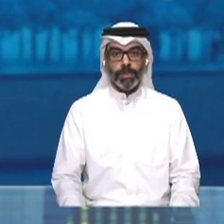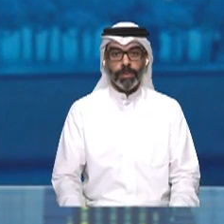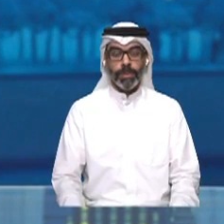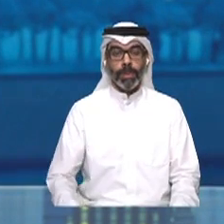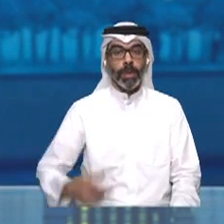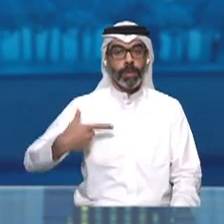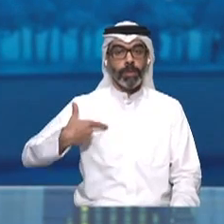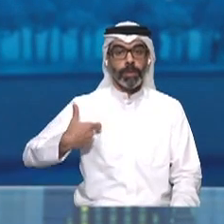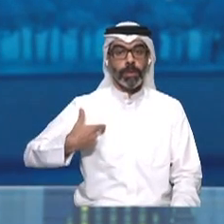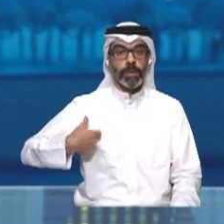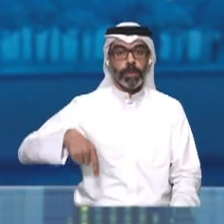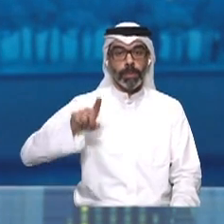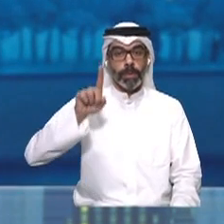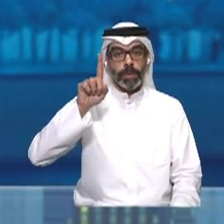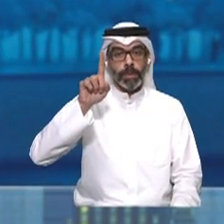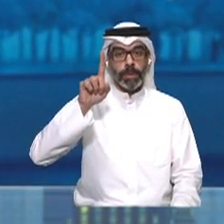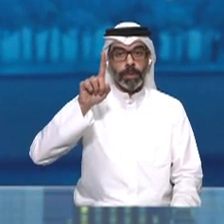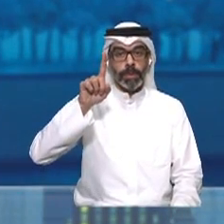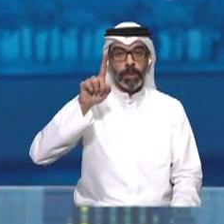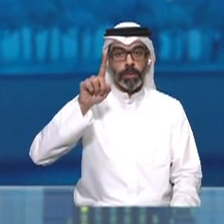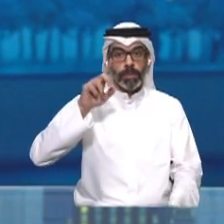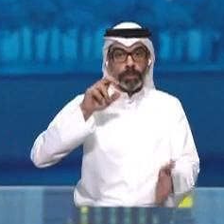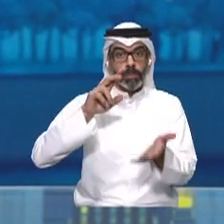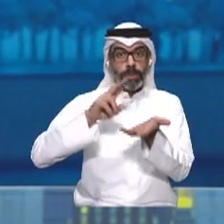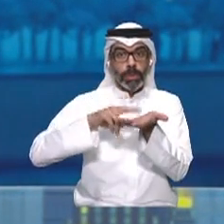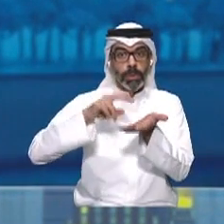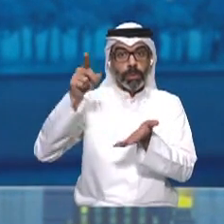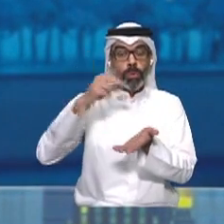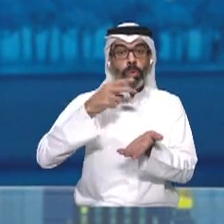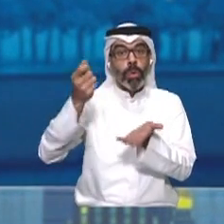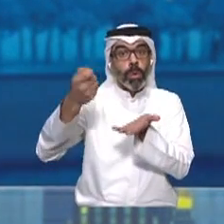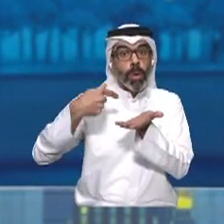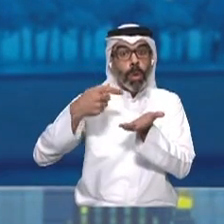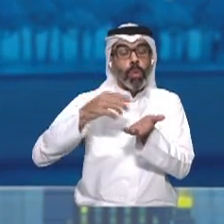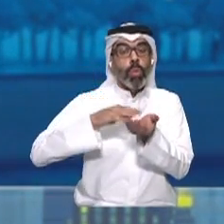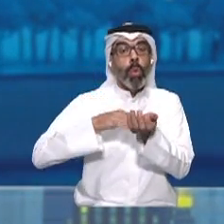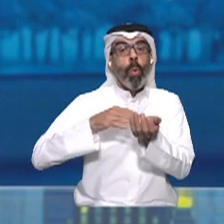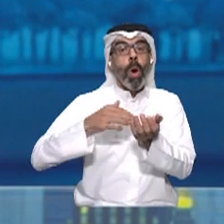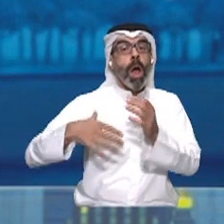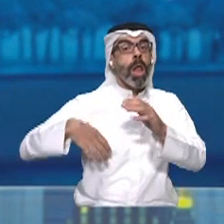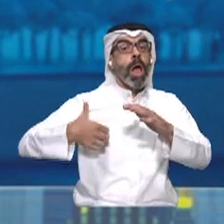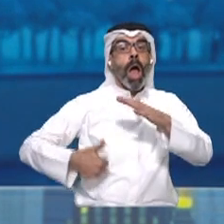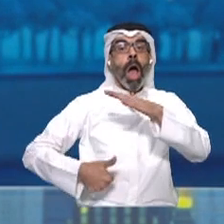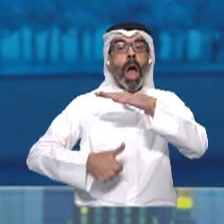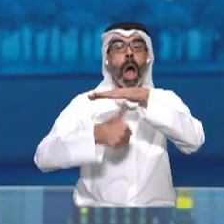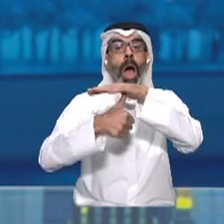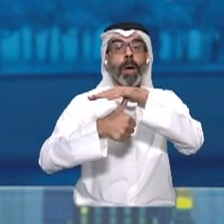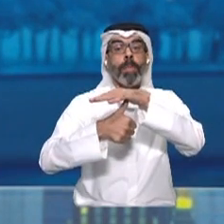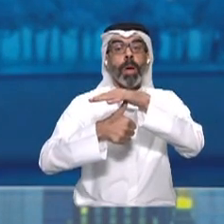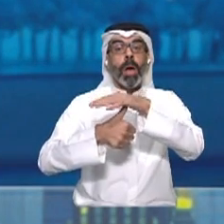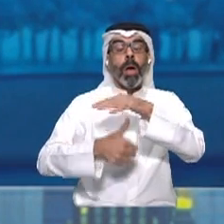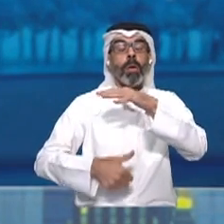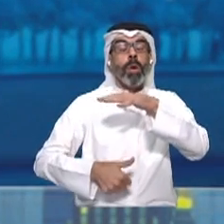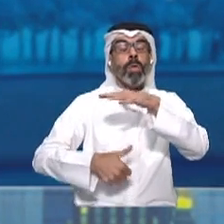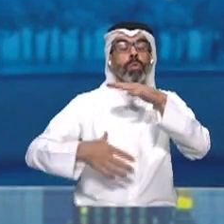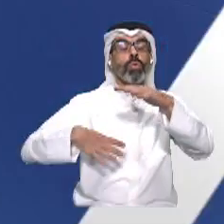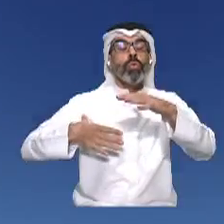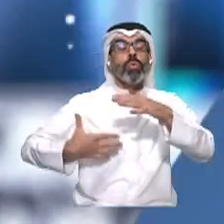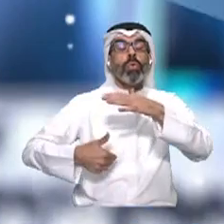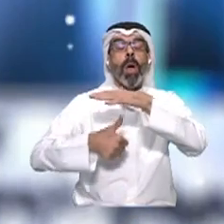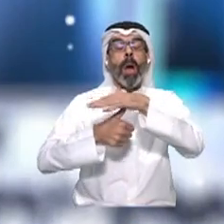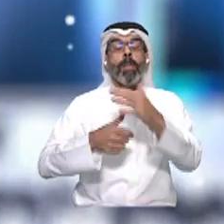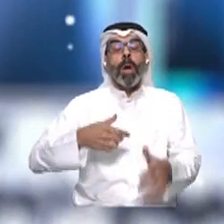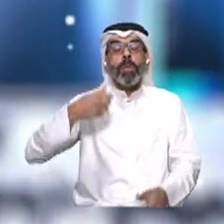بسم الله الرحمن الرحيم جاءنا من الديوان الاميري ما يلي ينع ديوان الاميري المغفور له باذن الله